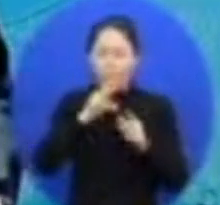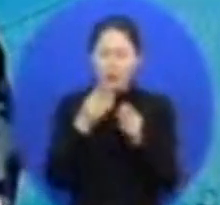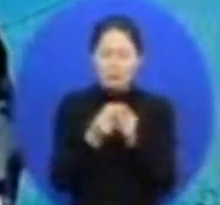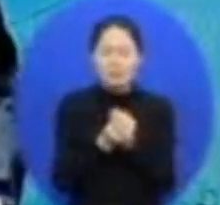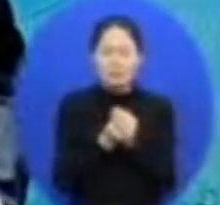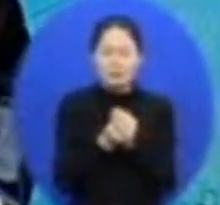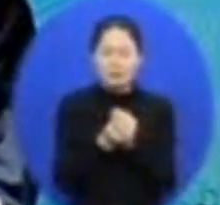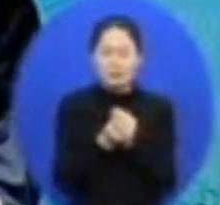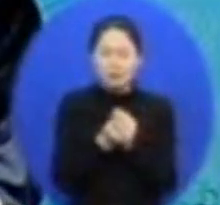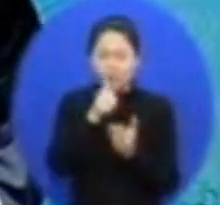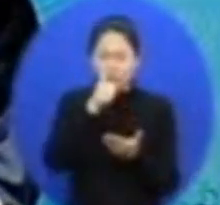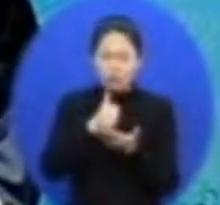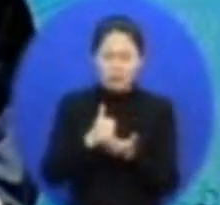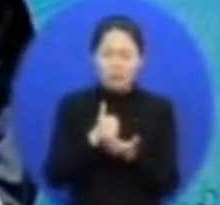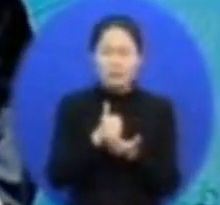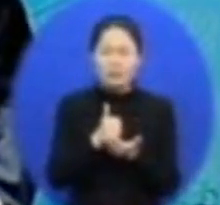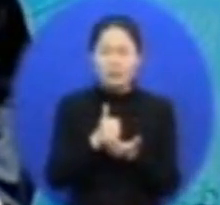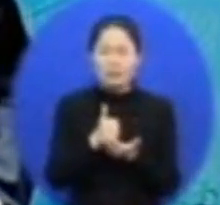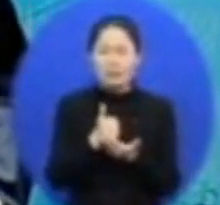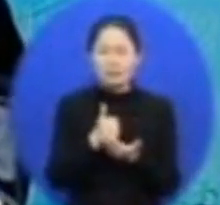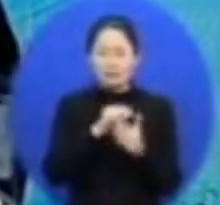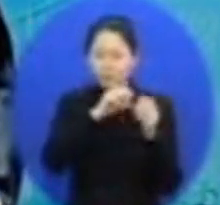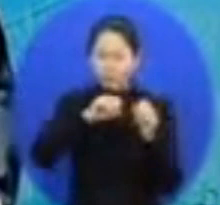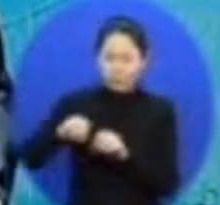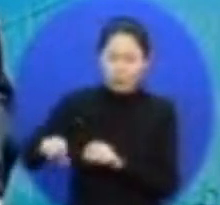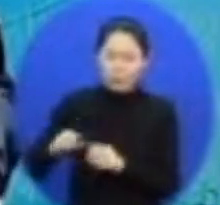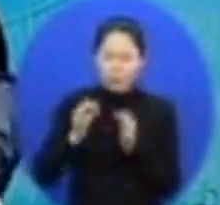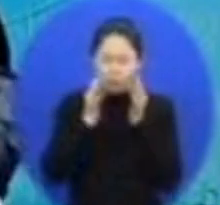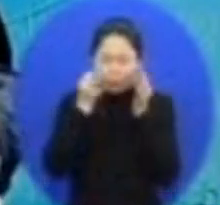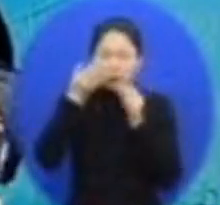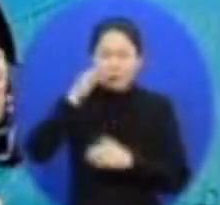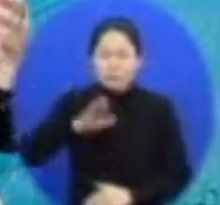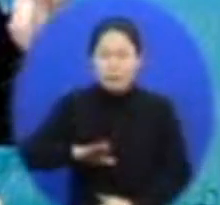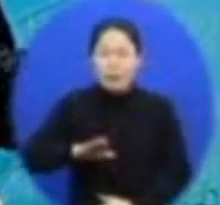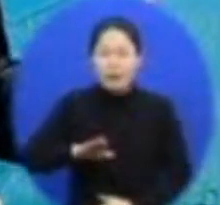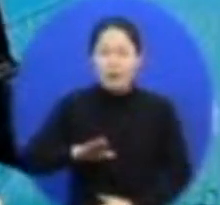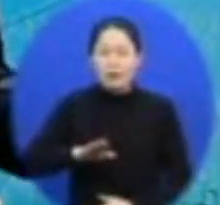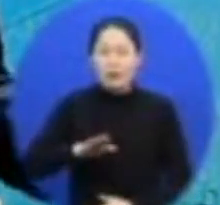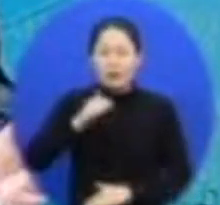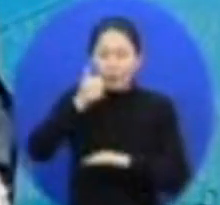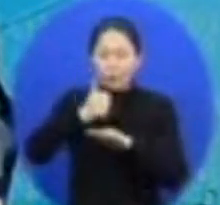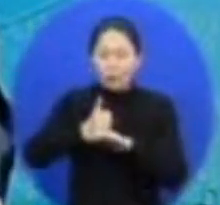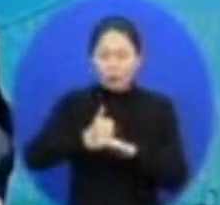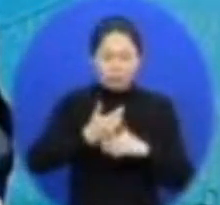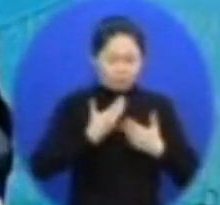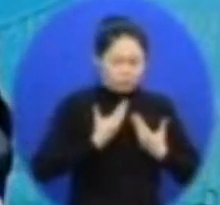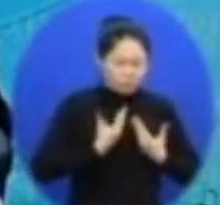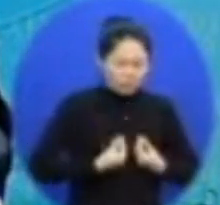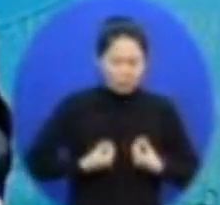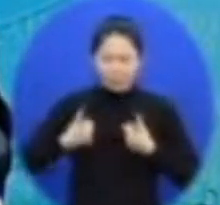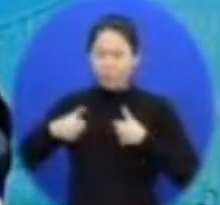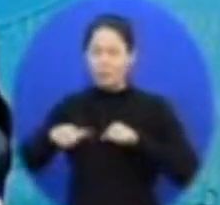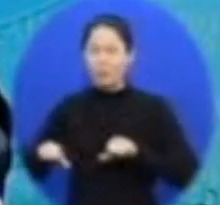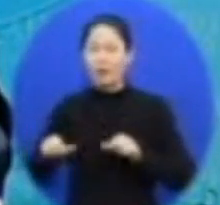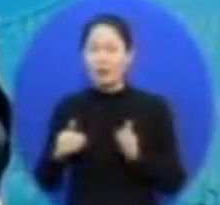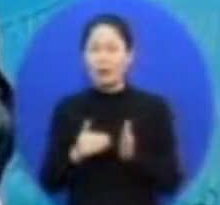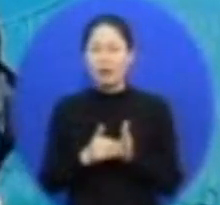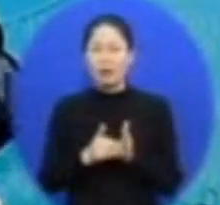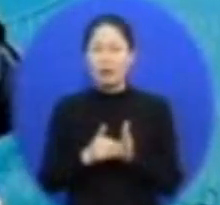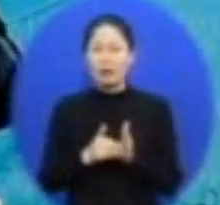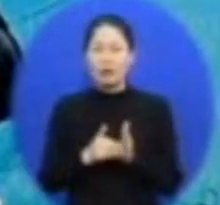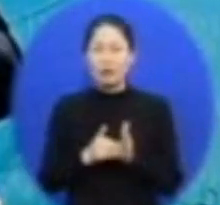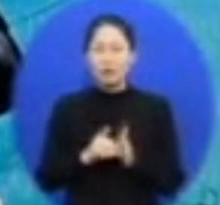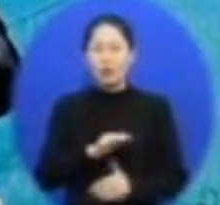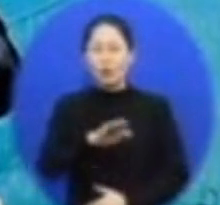청산 해보려고 애를 쓰지만 항상 결론은 좌절과 절망 밖에 없습니다 여러분